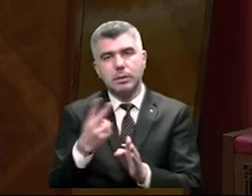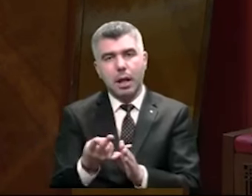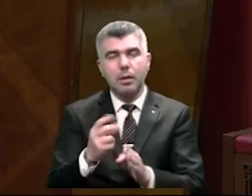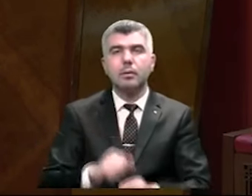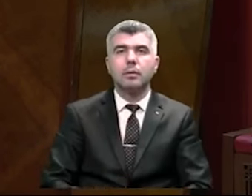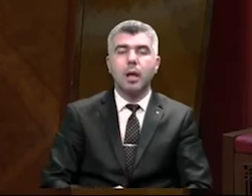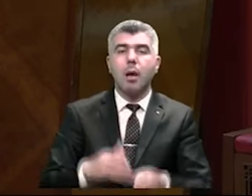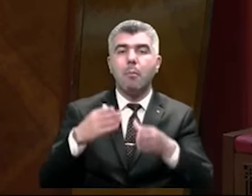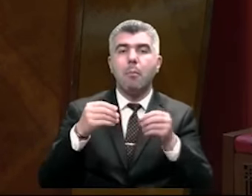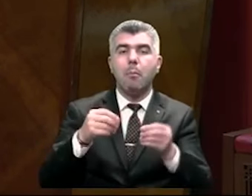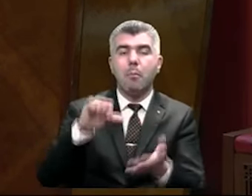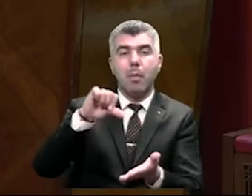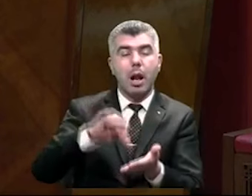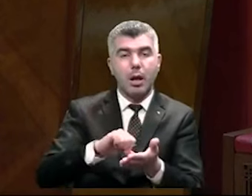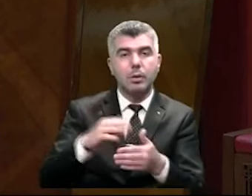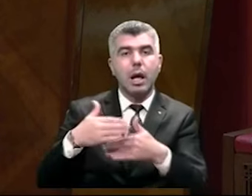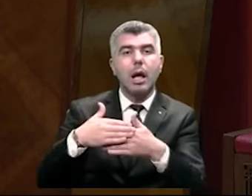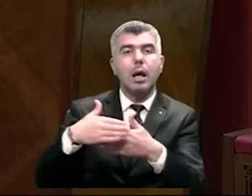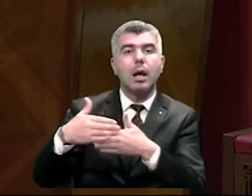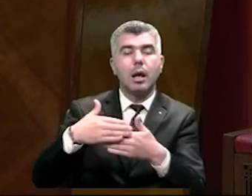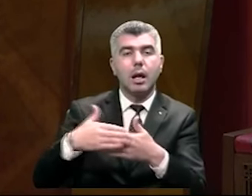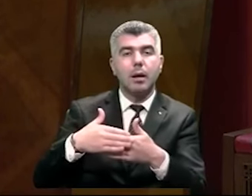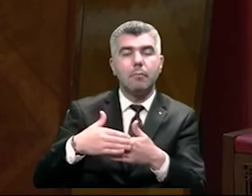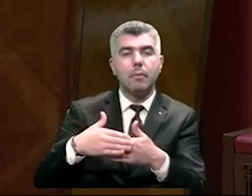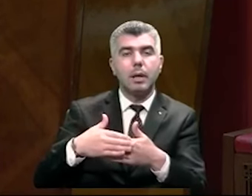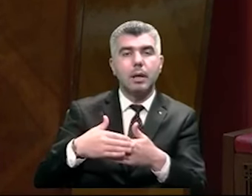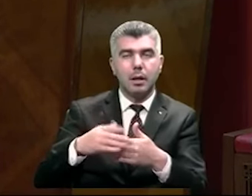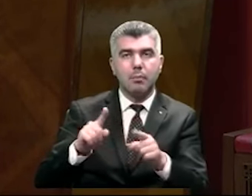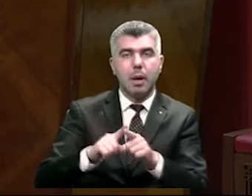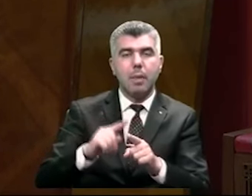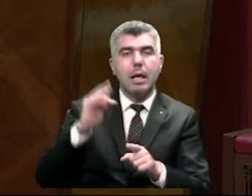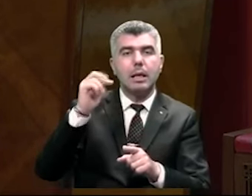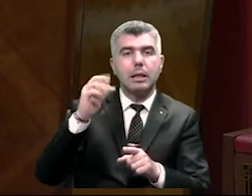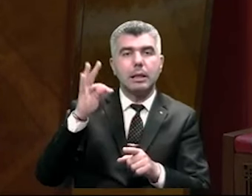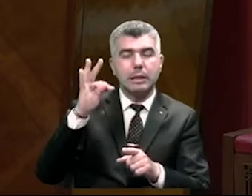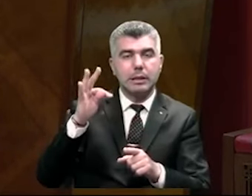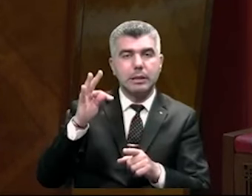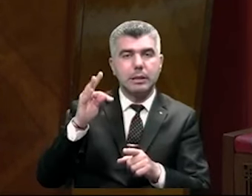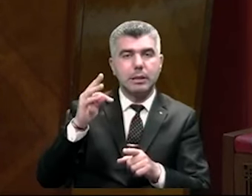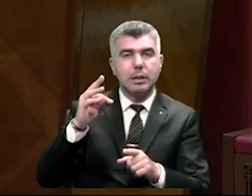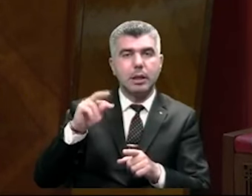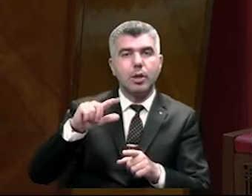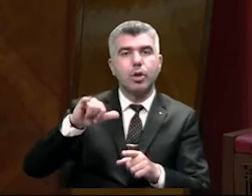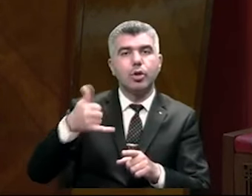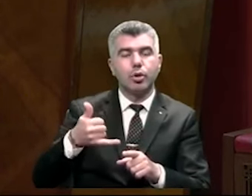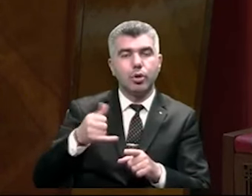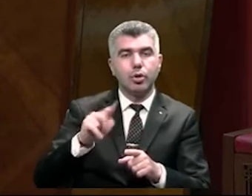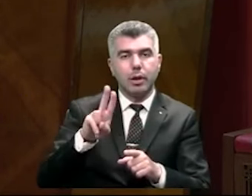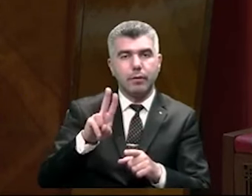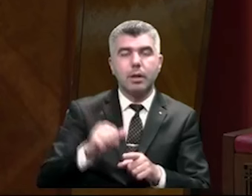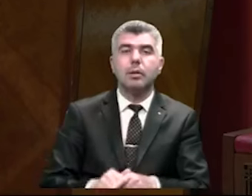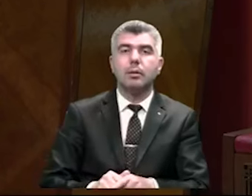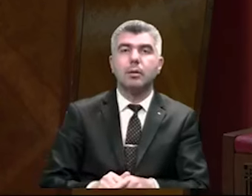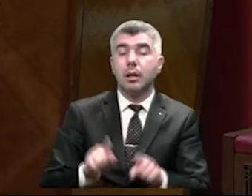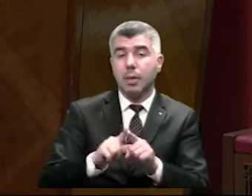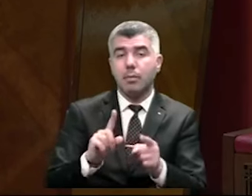دابا مراكش غ يكون قريب تيجي الى اخره بحيث انه ما بين مراكش والمطار كاين الحافلات اللي